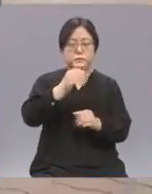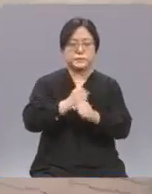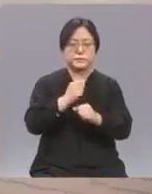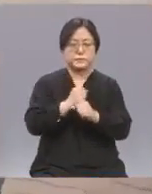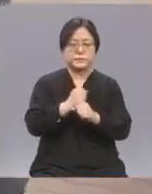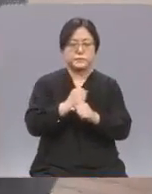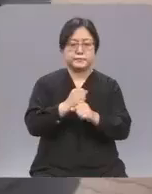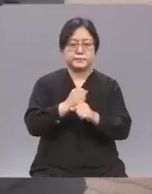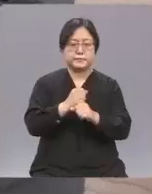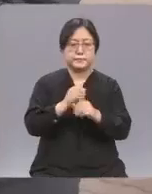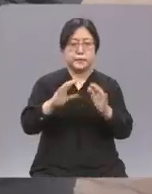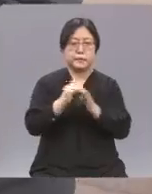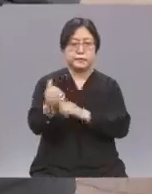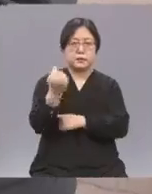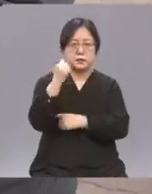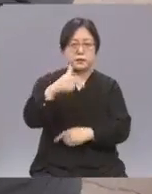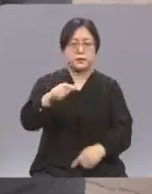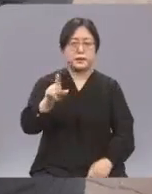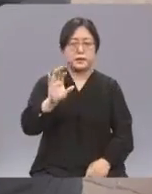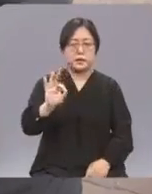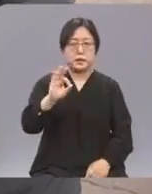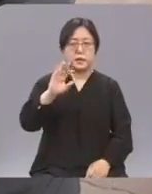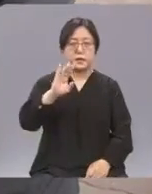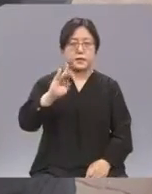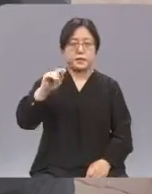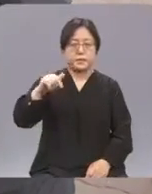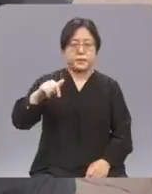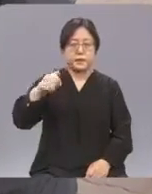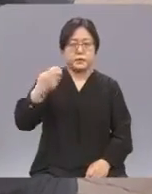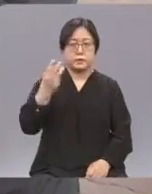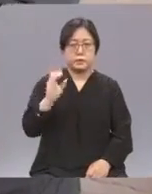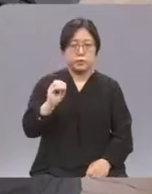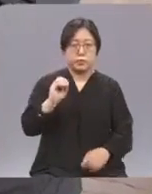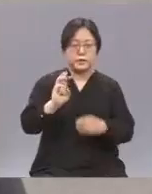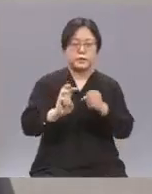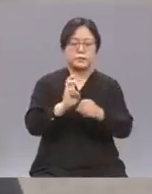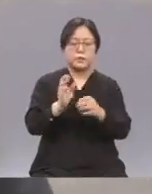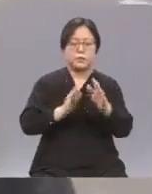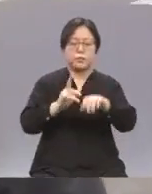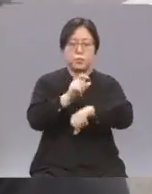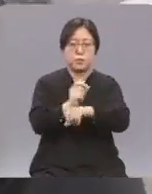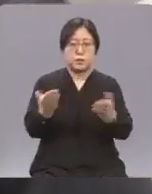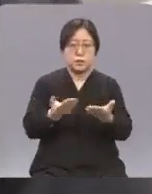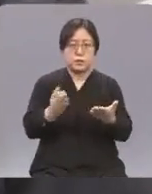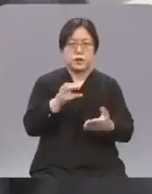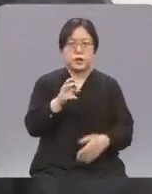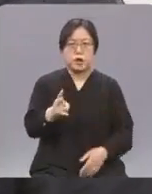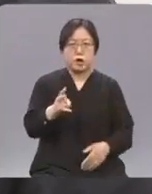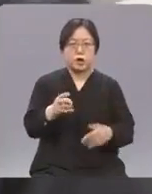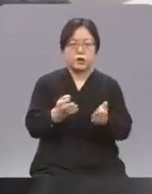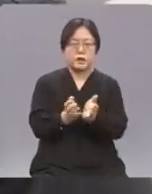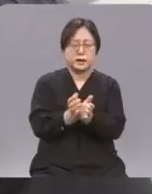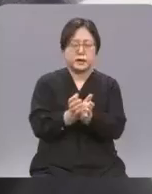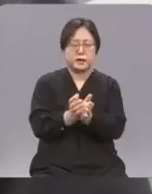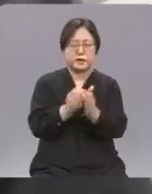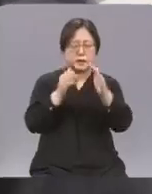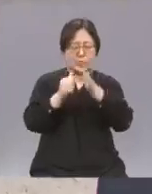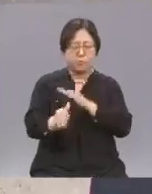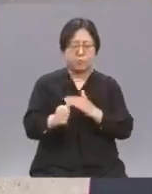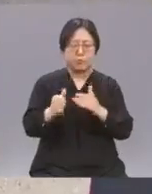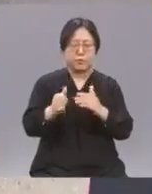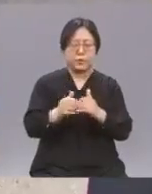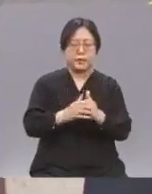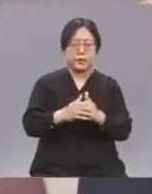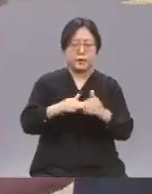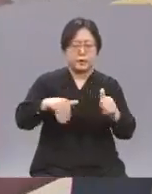구축하겠습니다. 국민의힘 강백룡 후보는 30여 년 공직 경험과 새 정부 여당 단체장의 강점을 강조하며